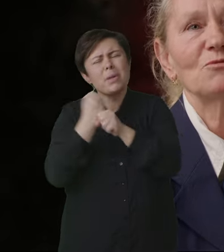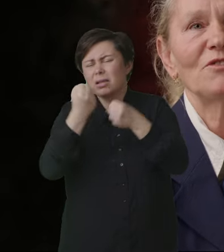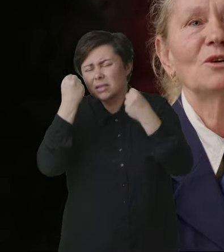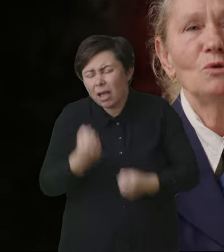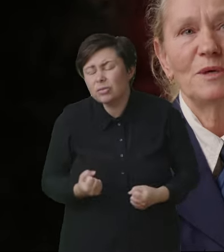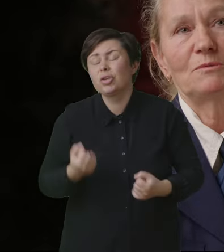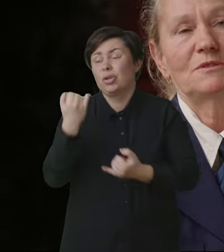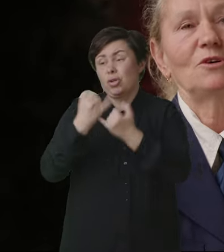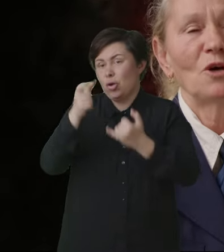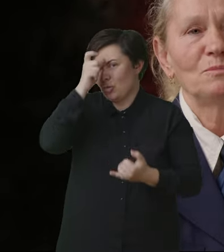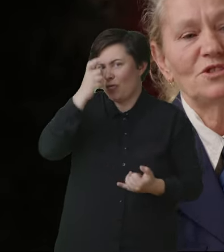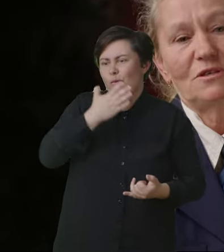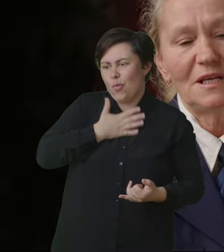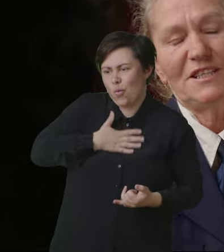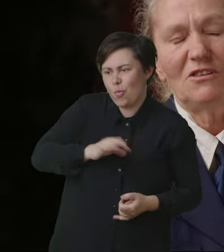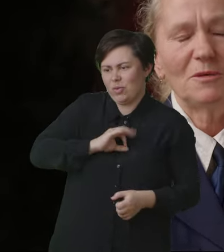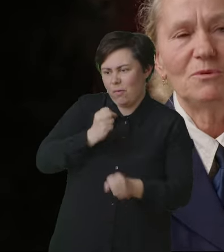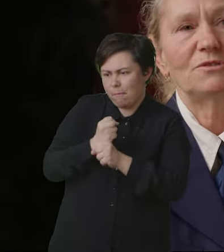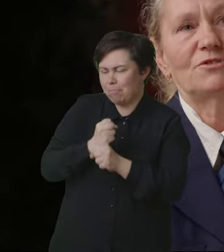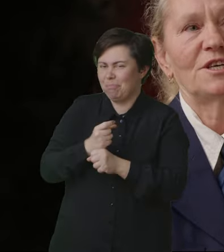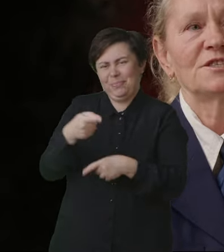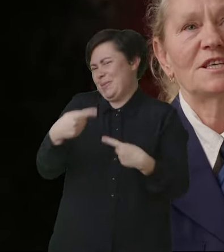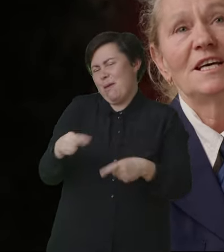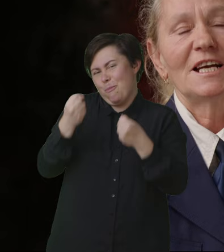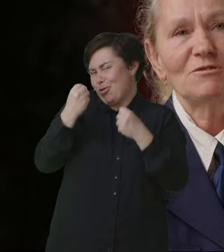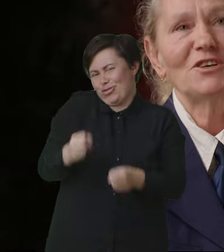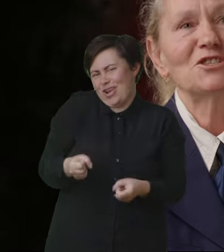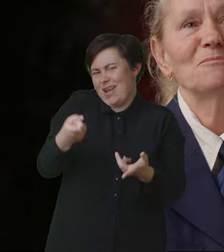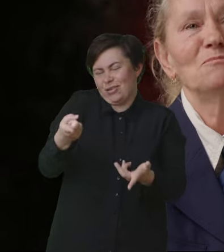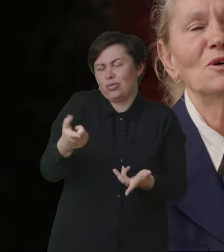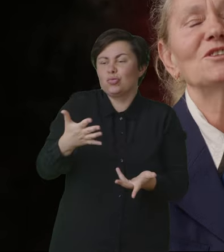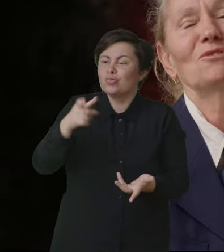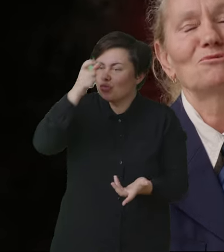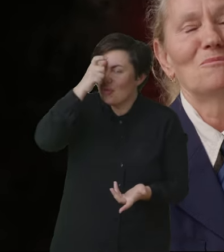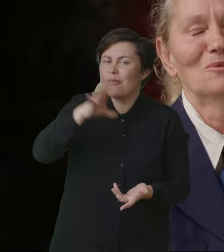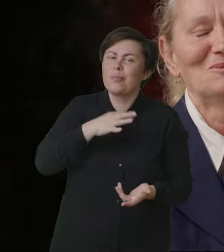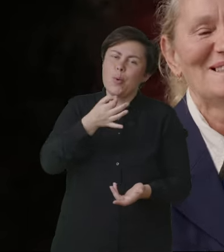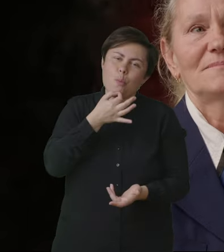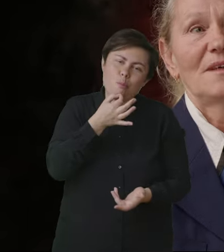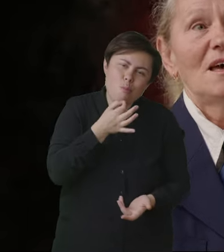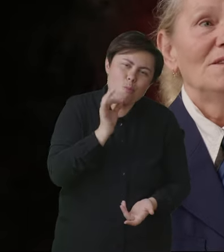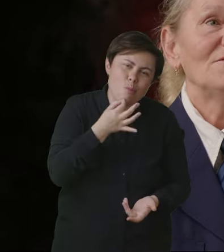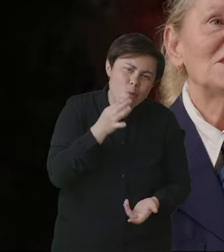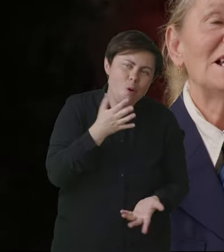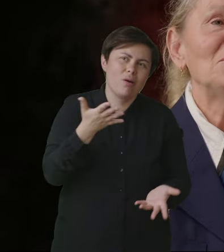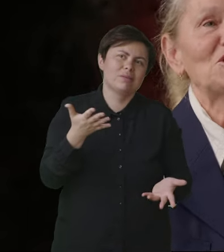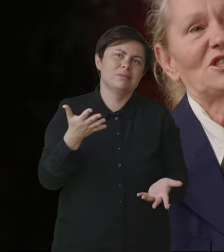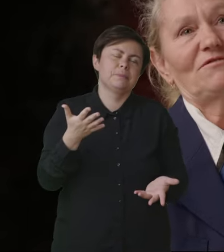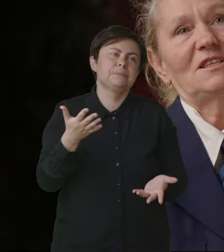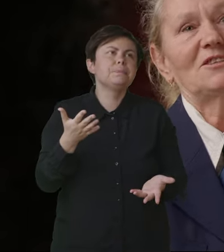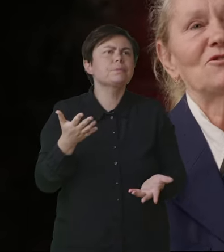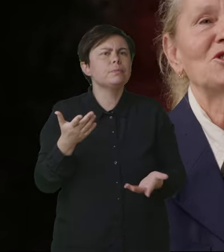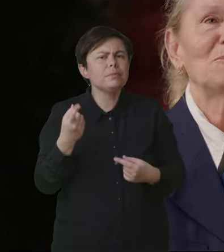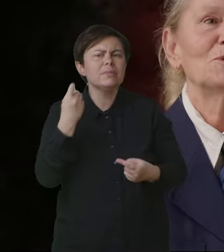jeżeli człowiek lubiał to robić, to dla niego nie było to ciężkie. Człowiek jeszcze był młody, to dużo mógł. No wydaje mi się,